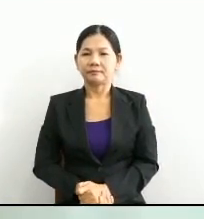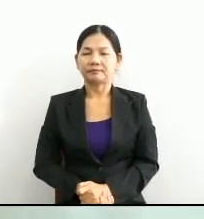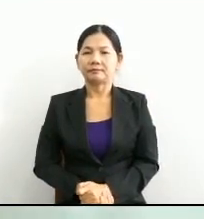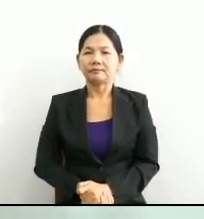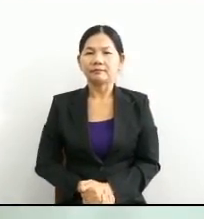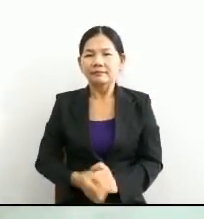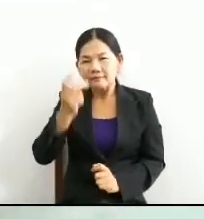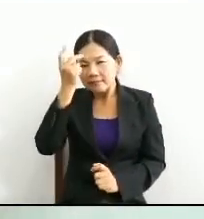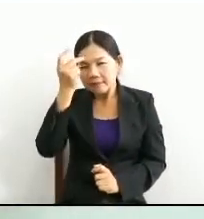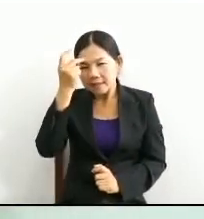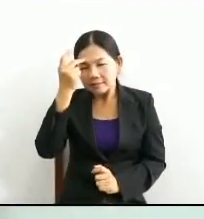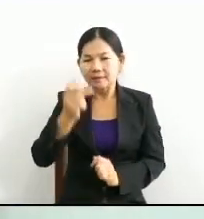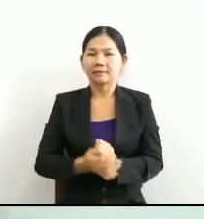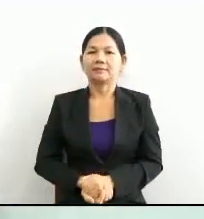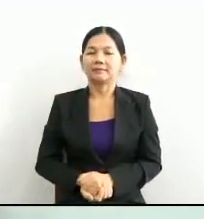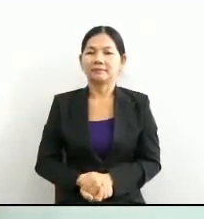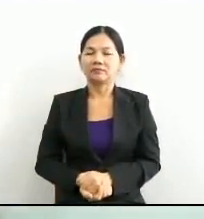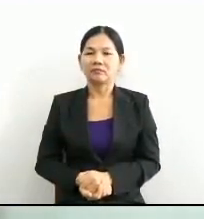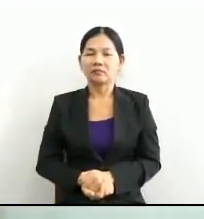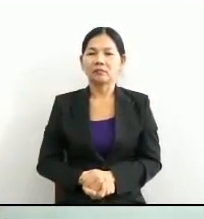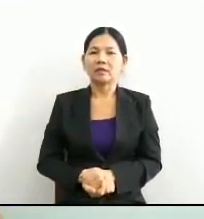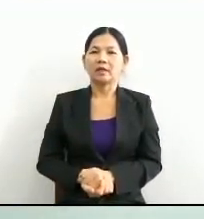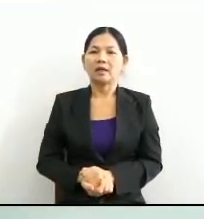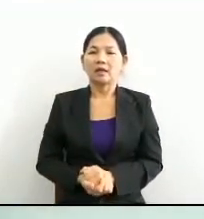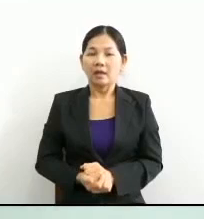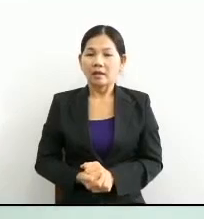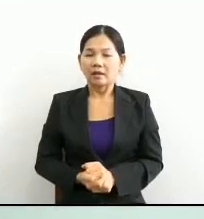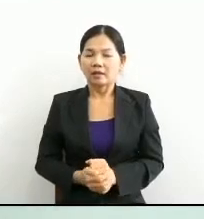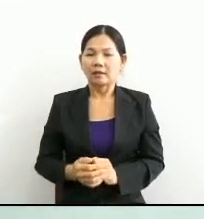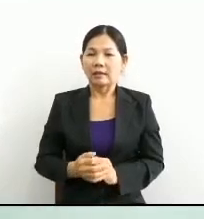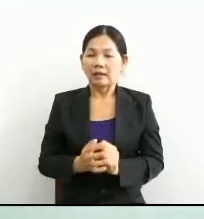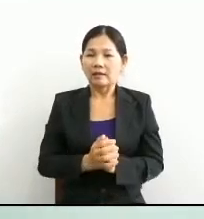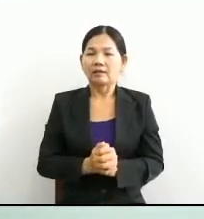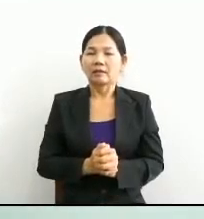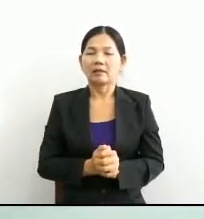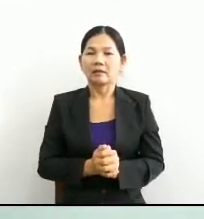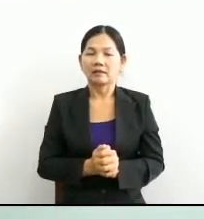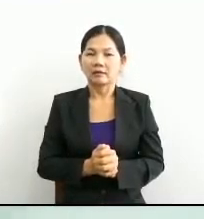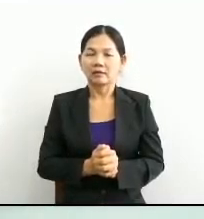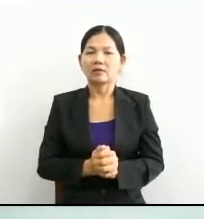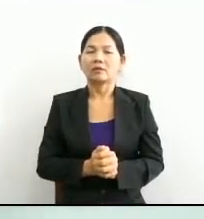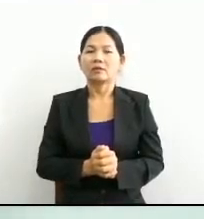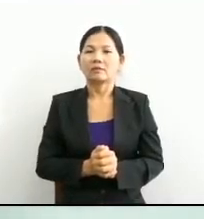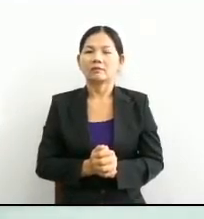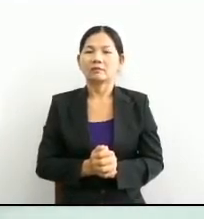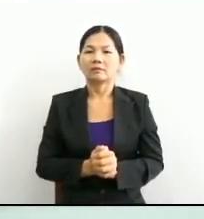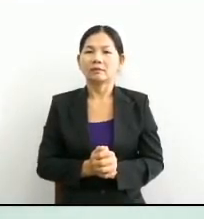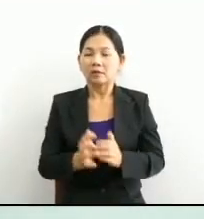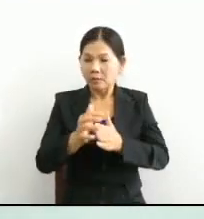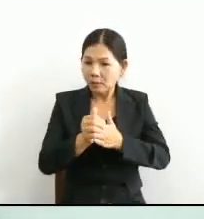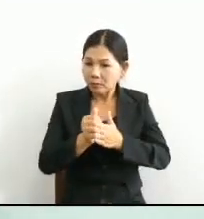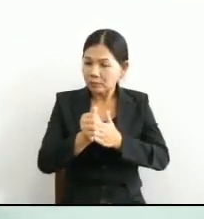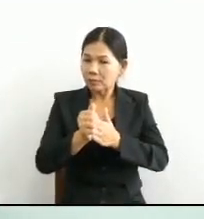Con kết mấy. Chà, kê cục bông nôm khí này đặt đầy như thế nào. Tới, bộ hộp tìm mùi như vậy, kê đặt đầy